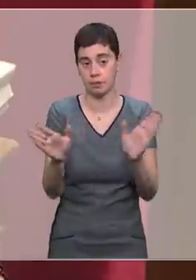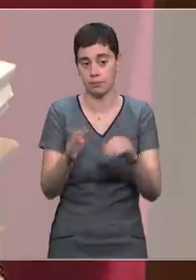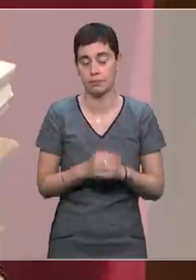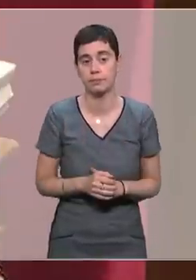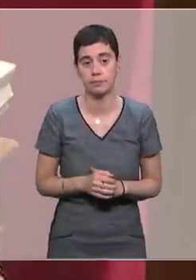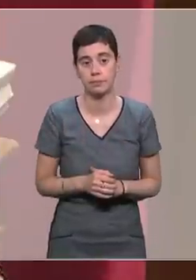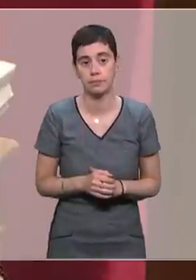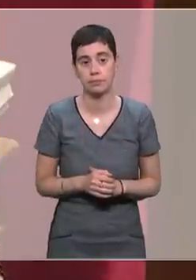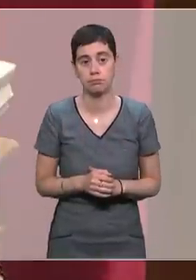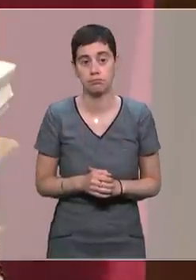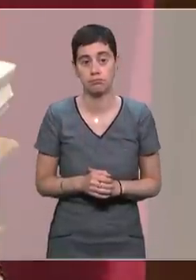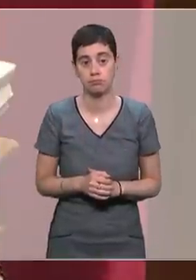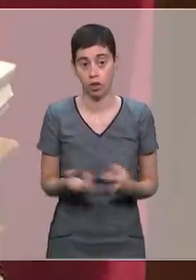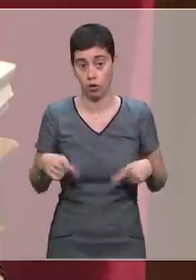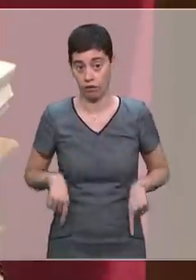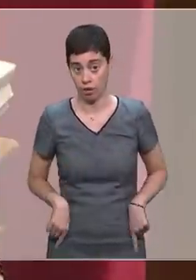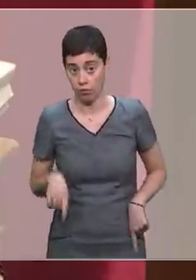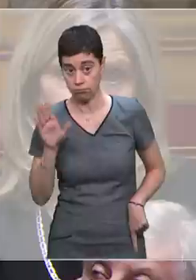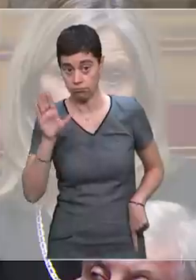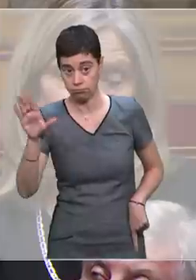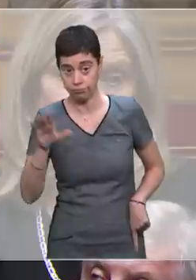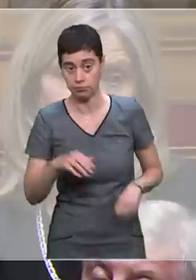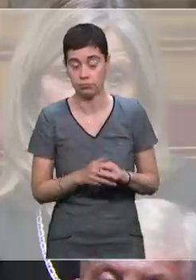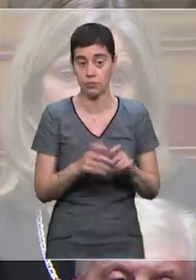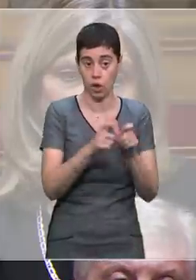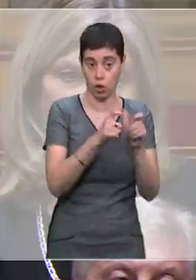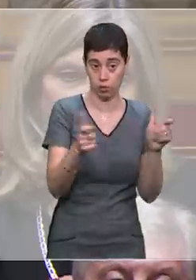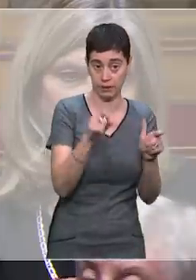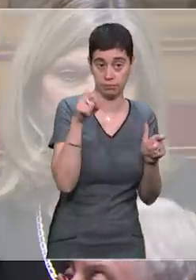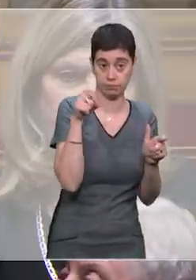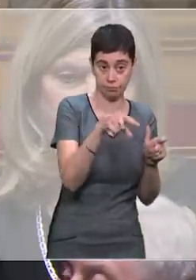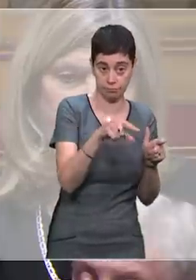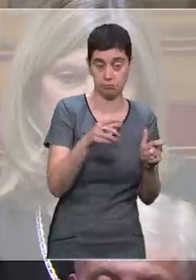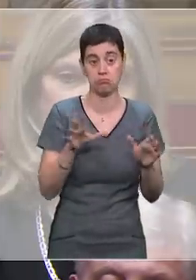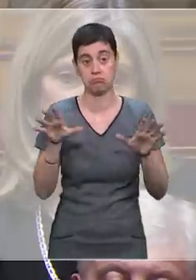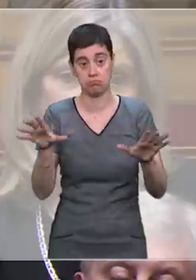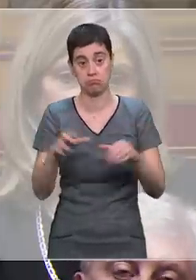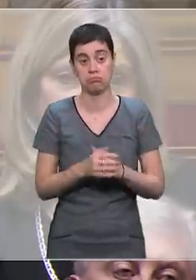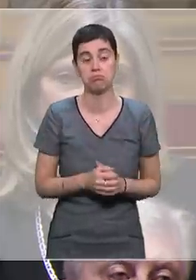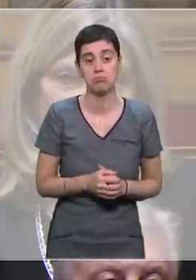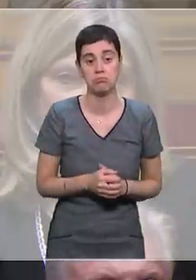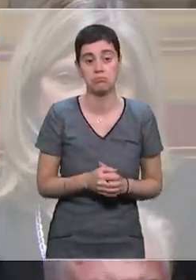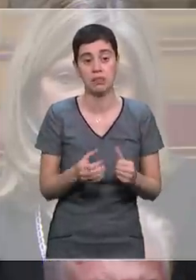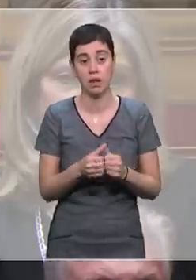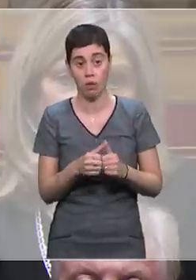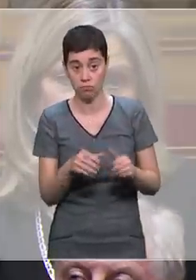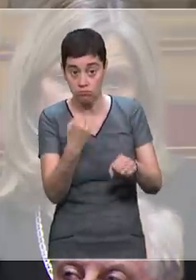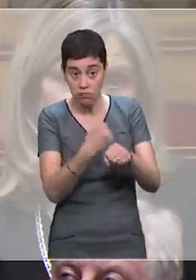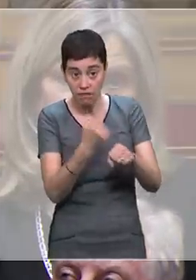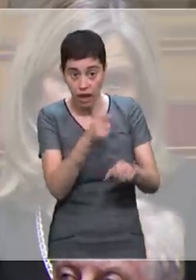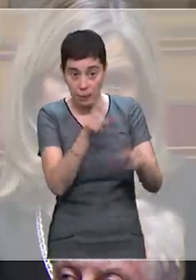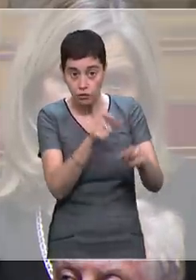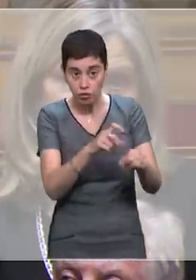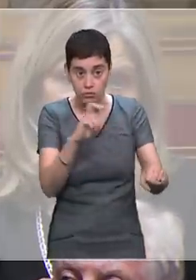Quelle contrepartie le gouvernement entend exiger de l'entreprise Sanofi en matière de maintien de l'emploi, de